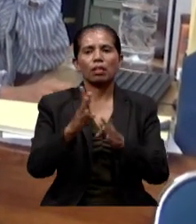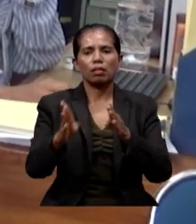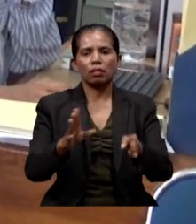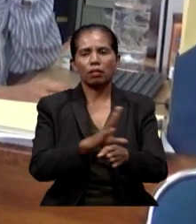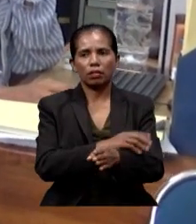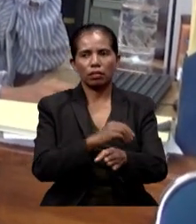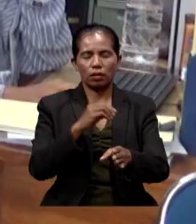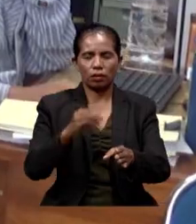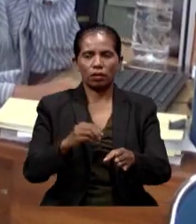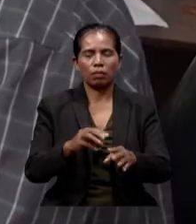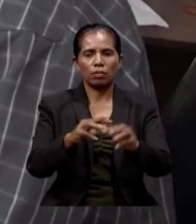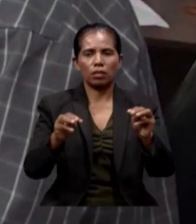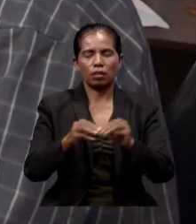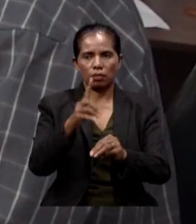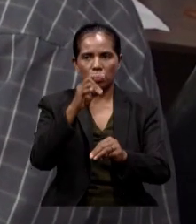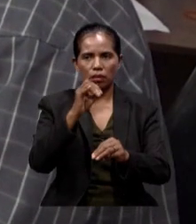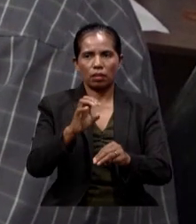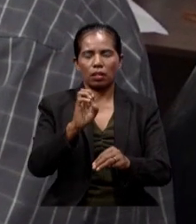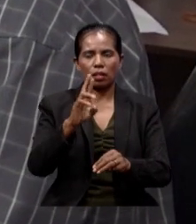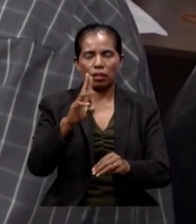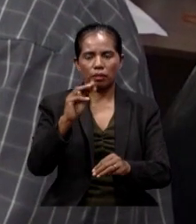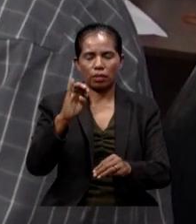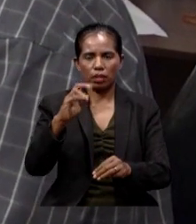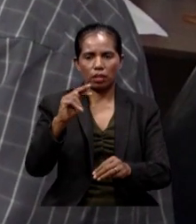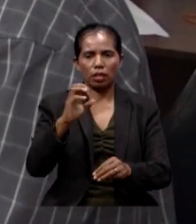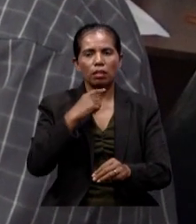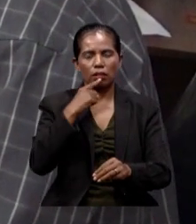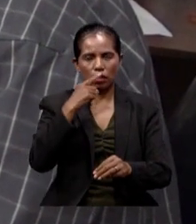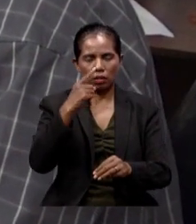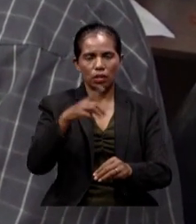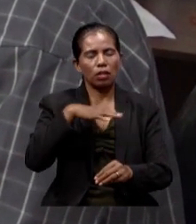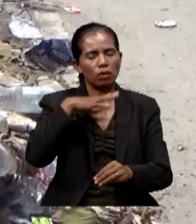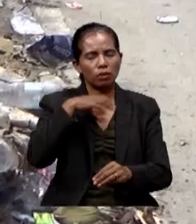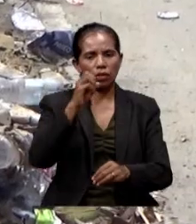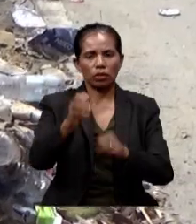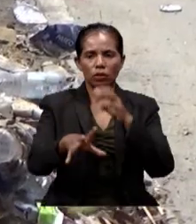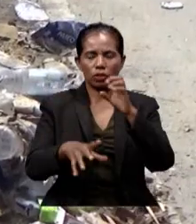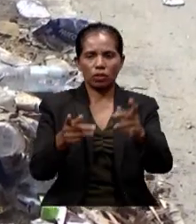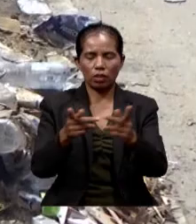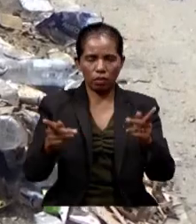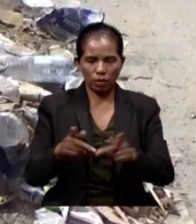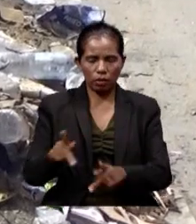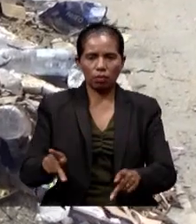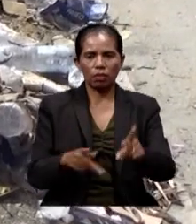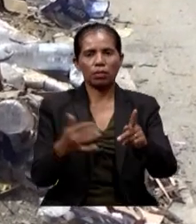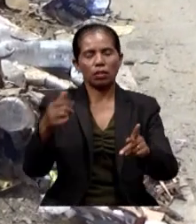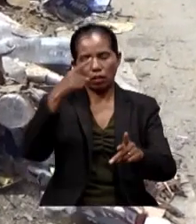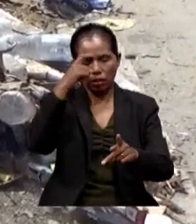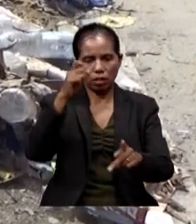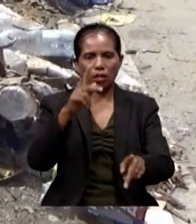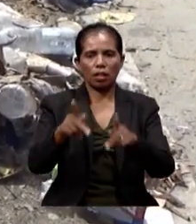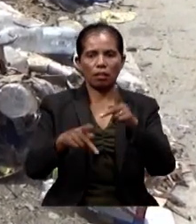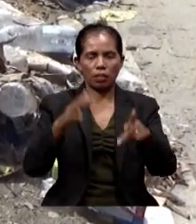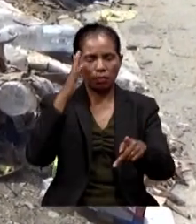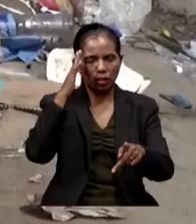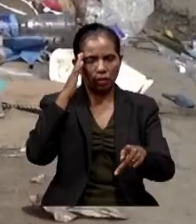saneamento no agu município dili Hermínio Moniz Ribeiro considera lisu na klekar iha fatin público sira tamba consciência